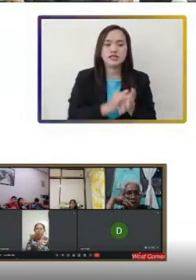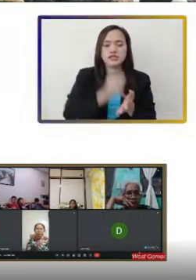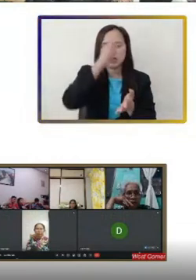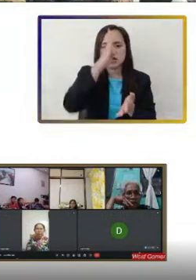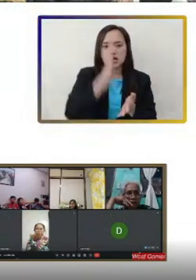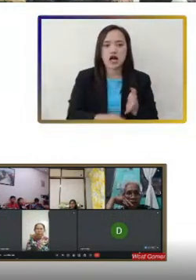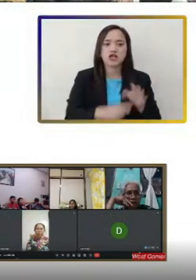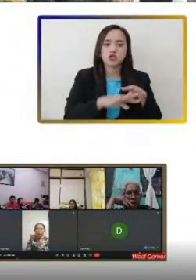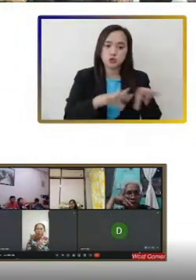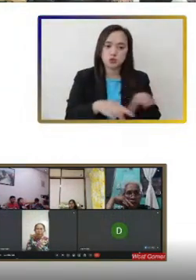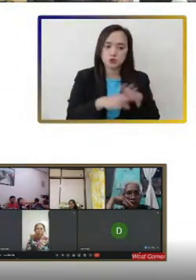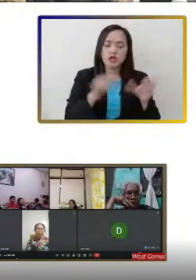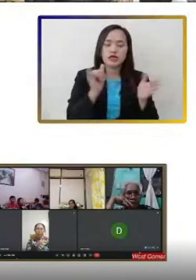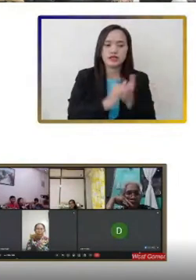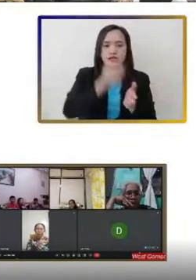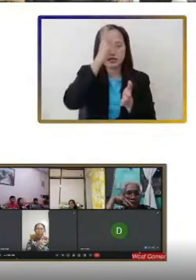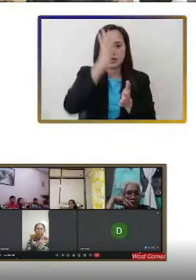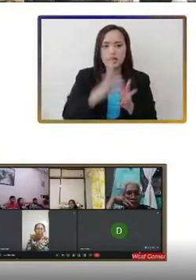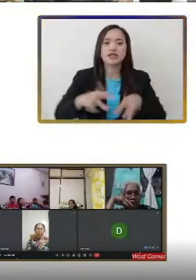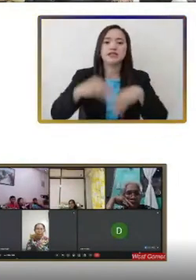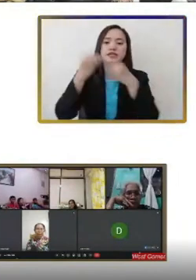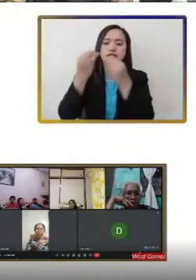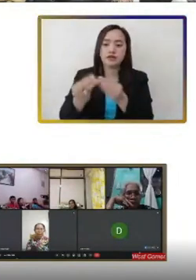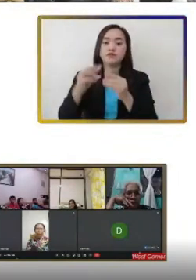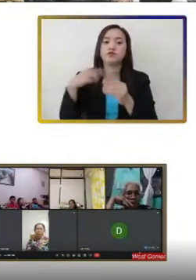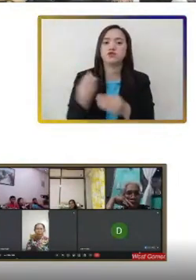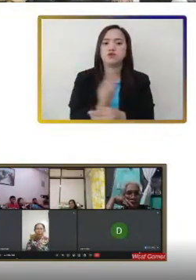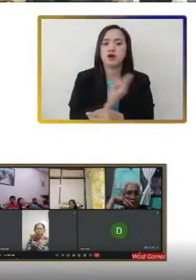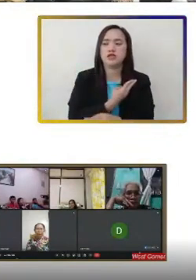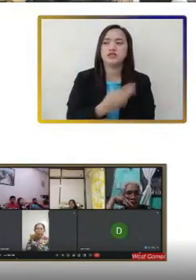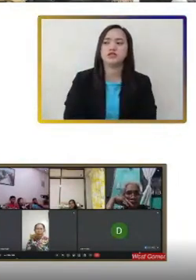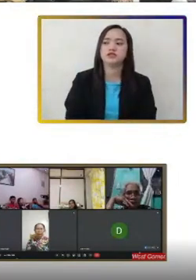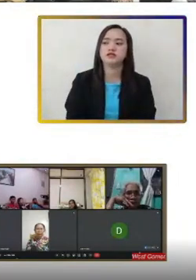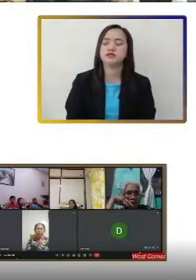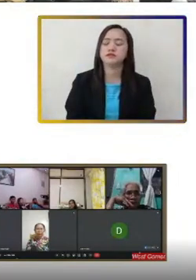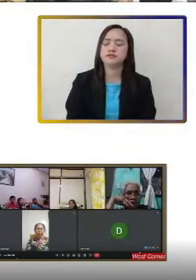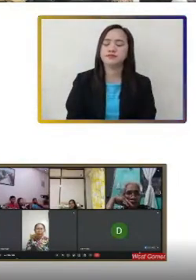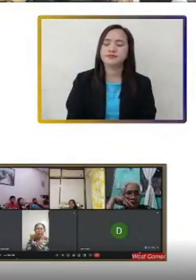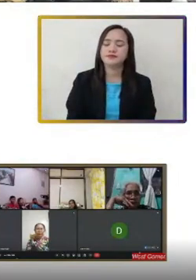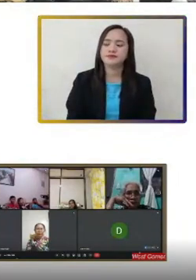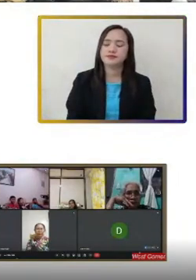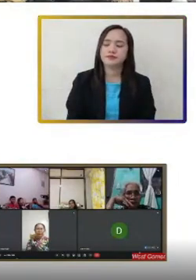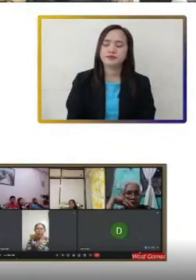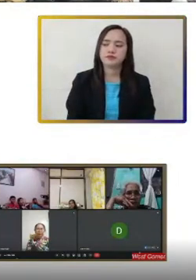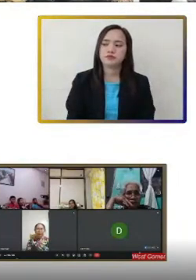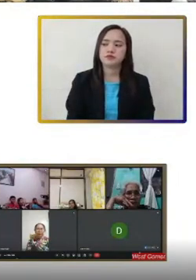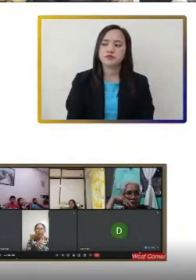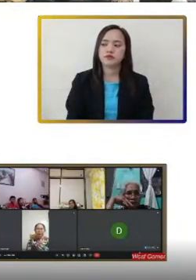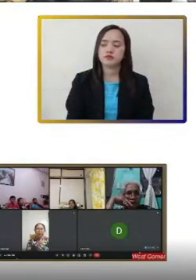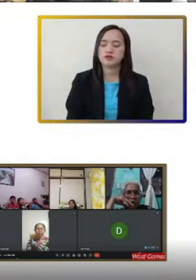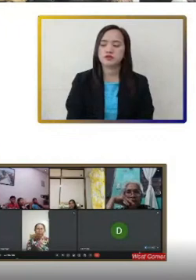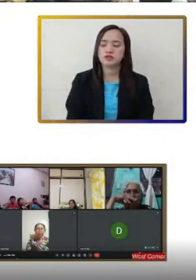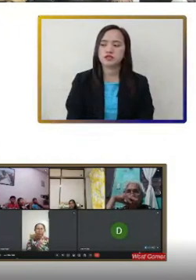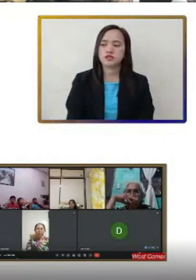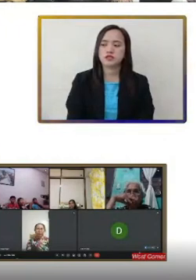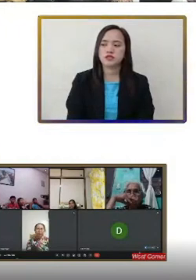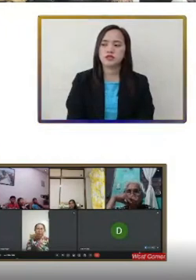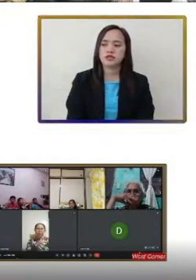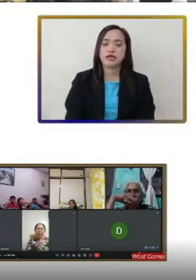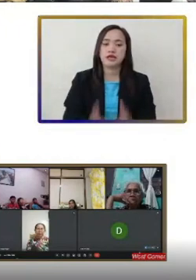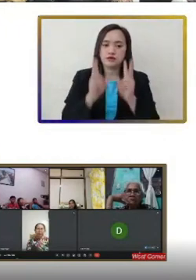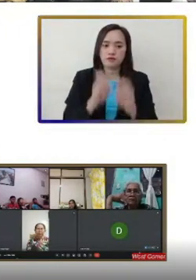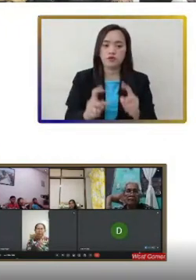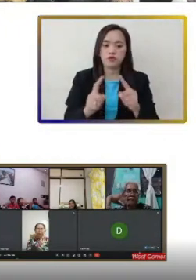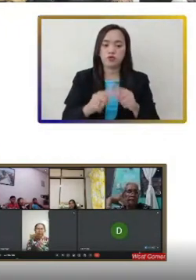yan sa investment ay return of investment. Okay? Kinakailangan i-consider yan. Kaya mga kabataan, mahalaga na ngayon, bata pa